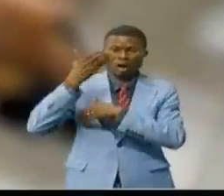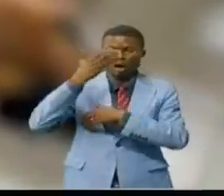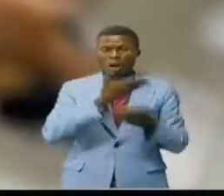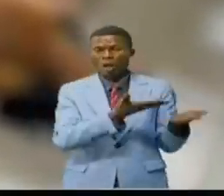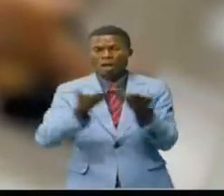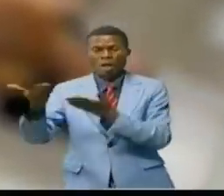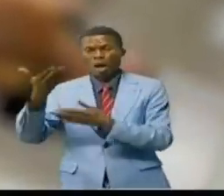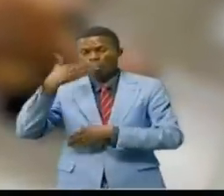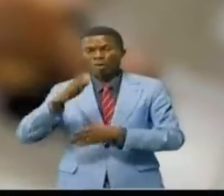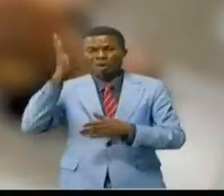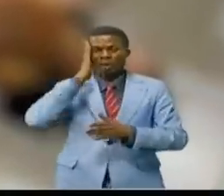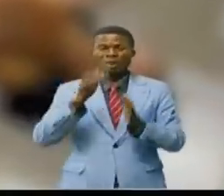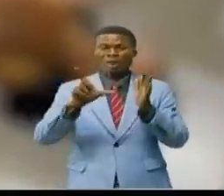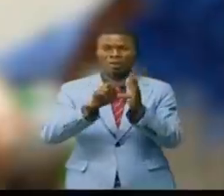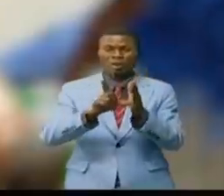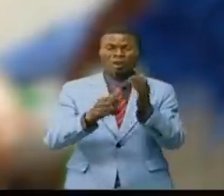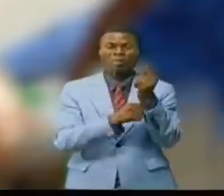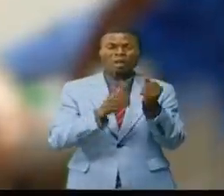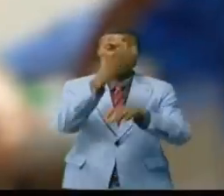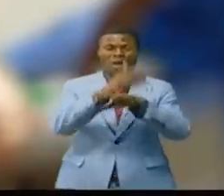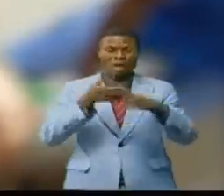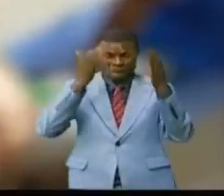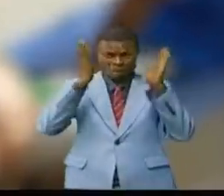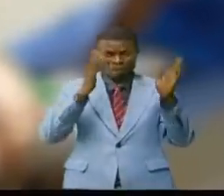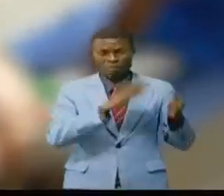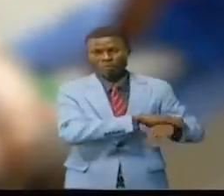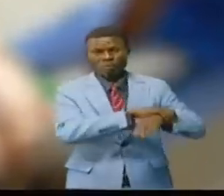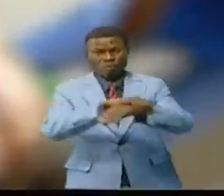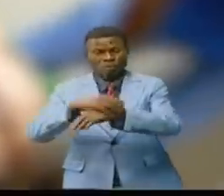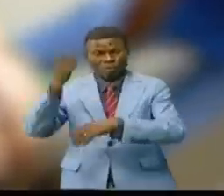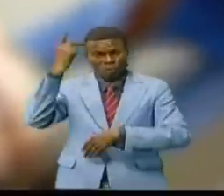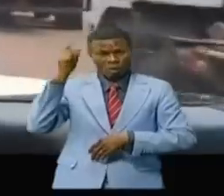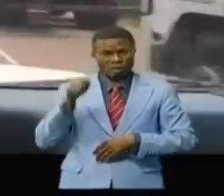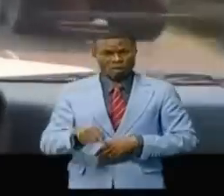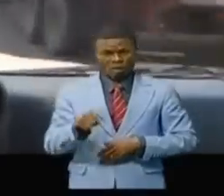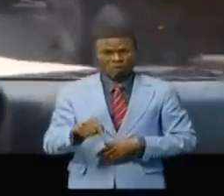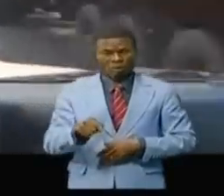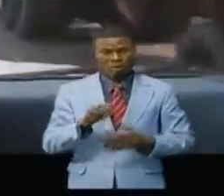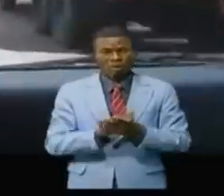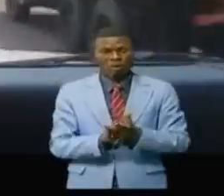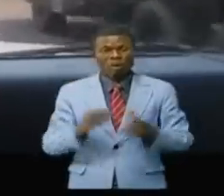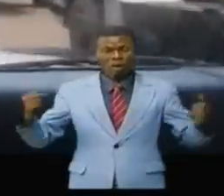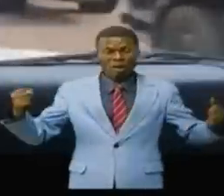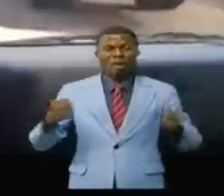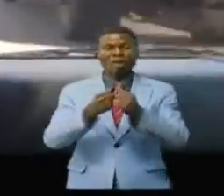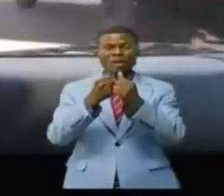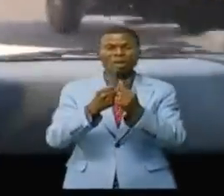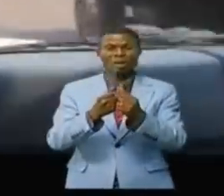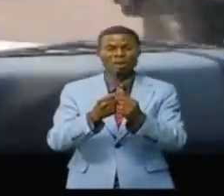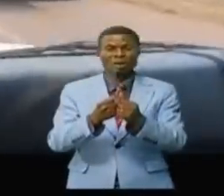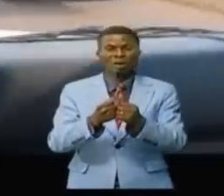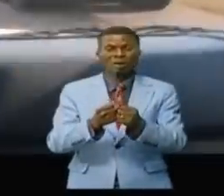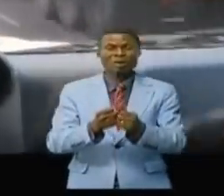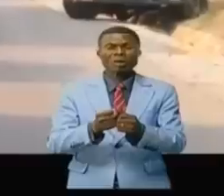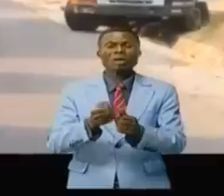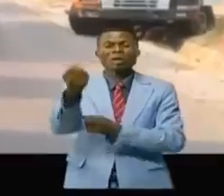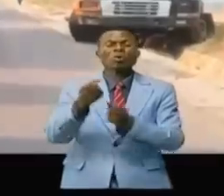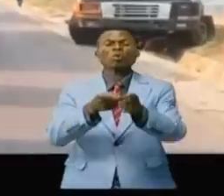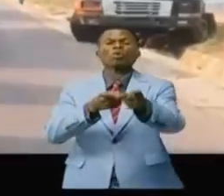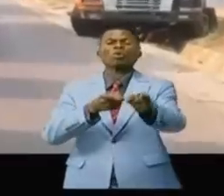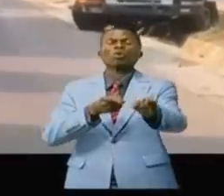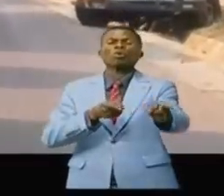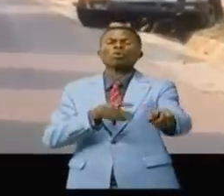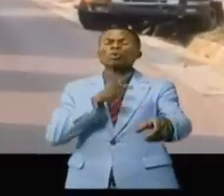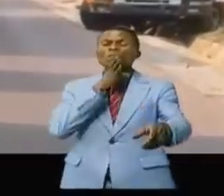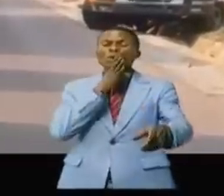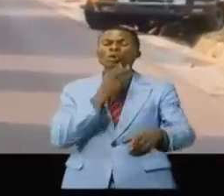l'hôpital Saint-Luc. Les graves blessés ont été acheminés à Kinshasa. Cet accident a provoqué un embouteillage monstre qui a